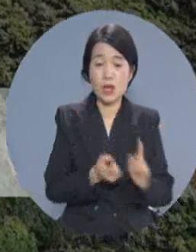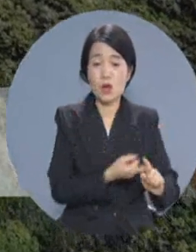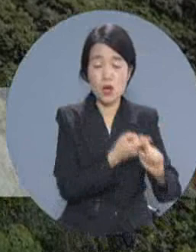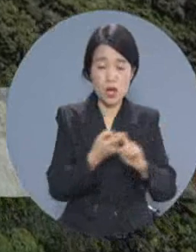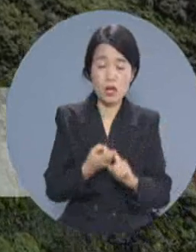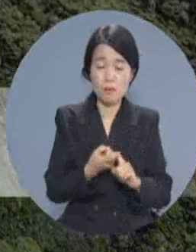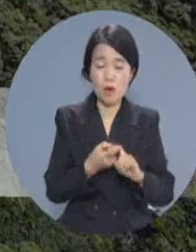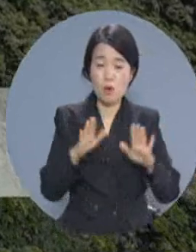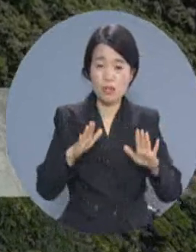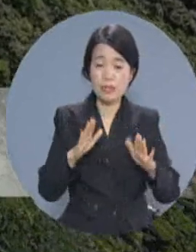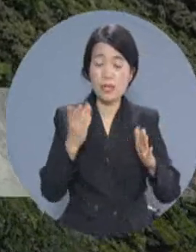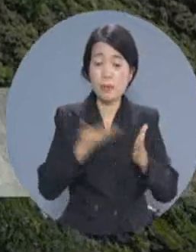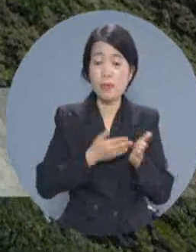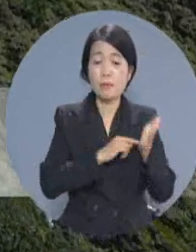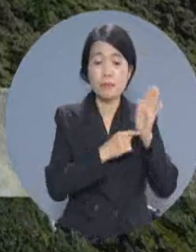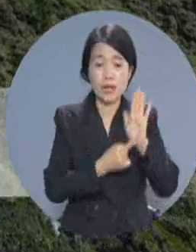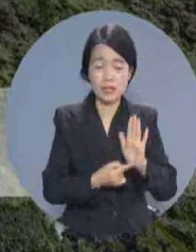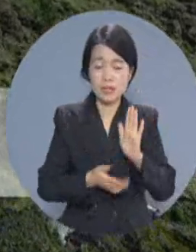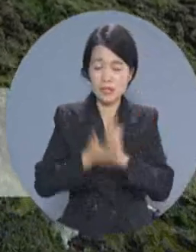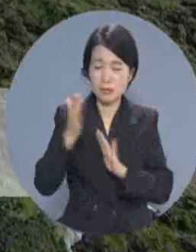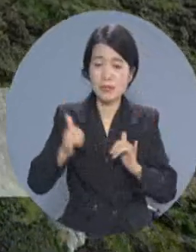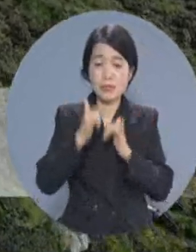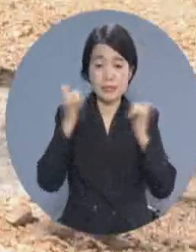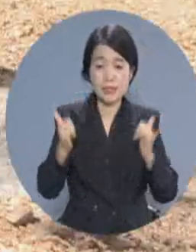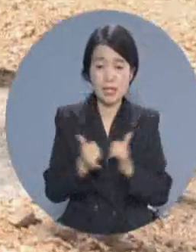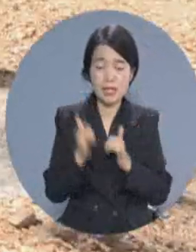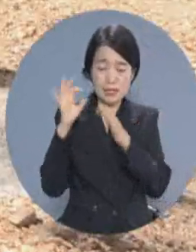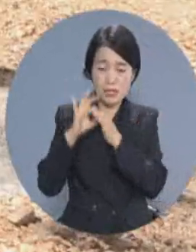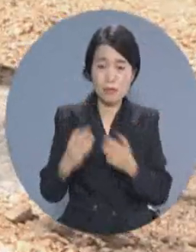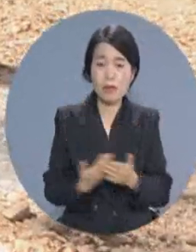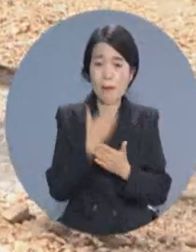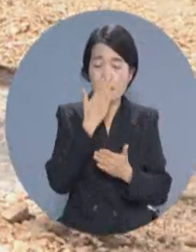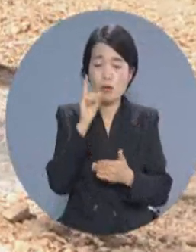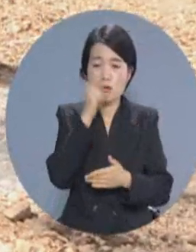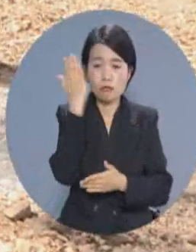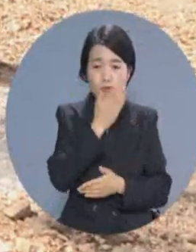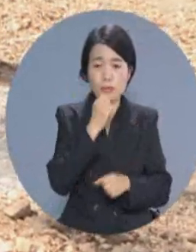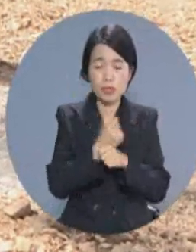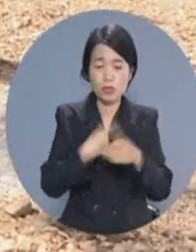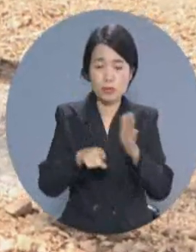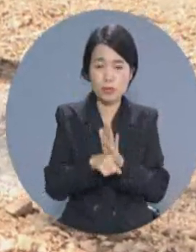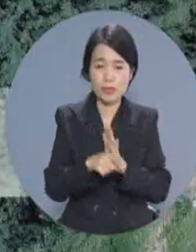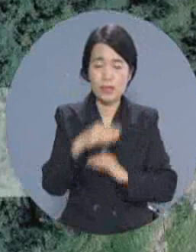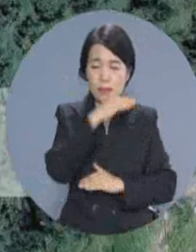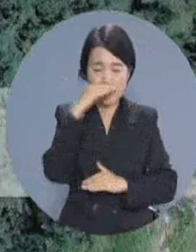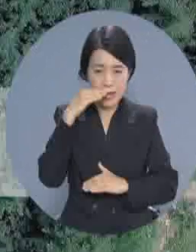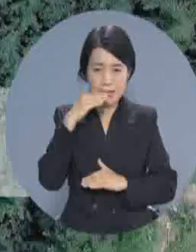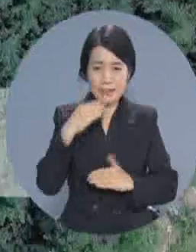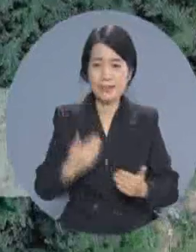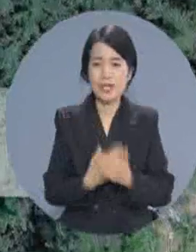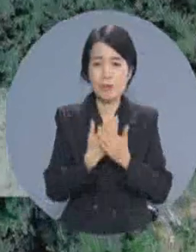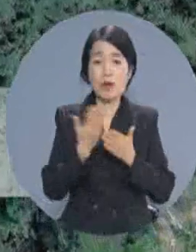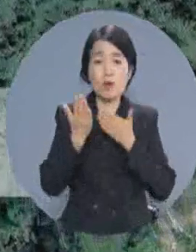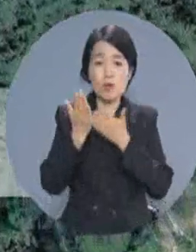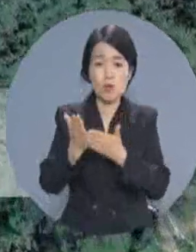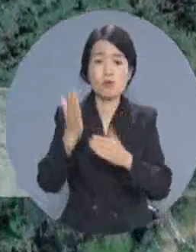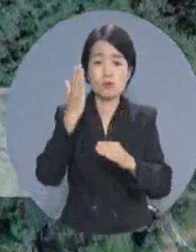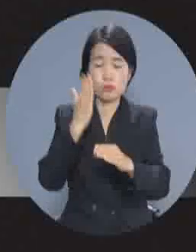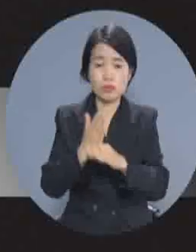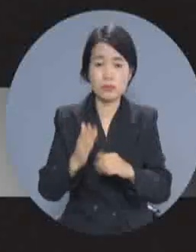연대회의는 오늘 논평을 통해 시민사회는 지속가능한 여수를 위해 질서 있는 개발을 요구하고 있는